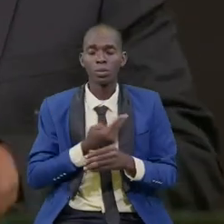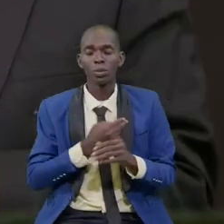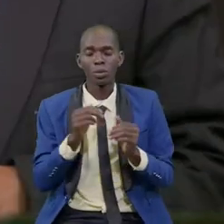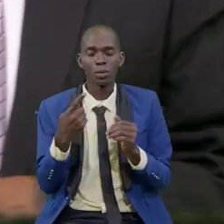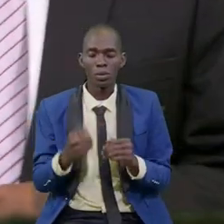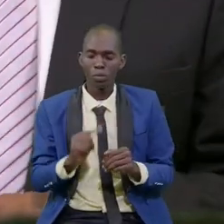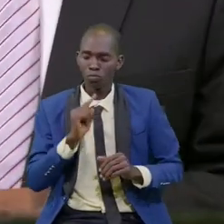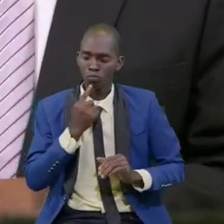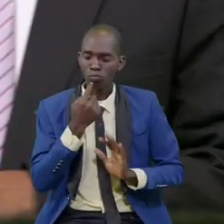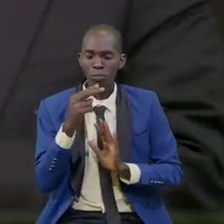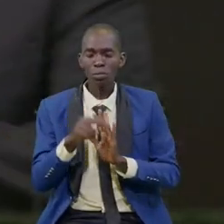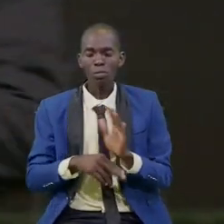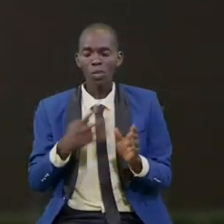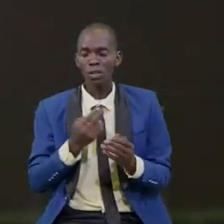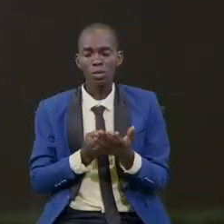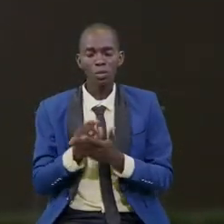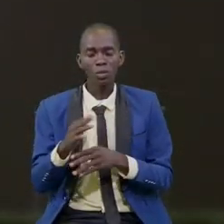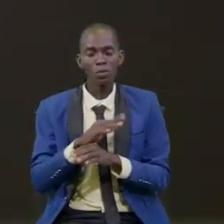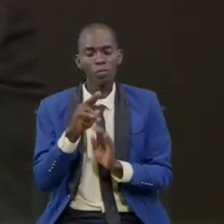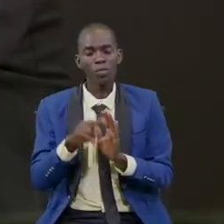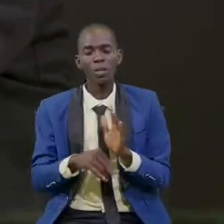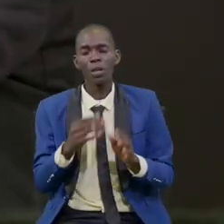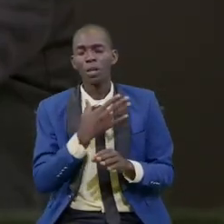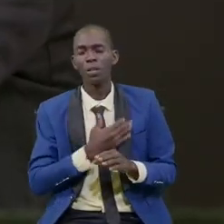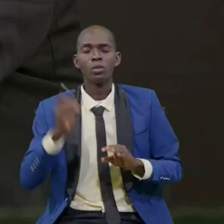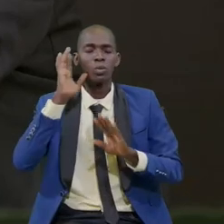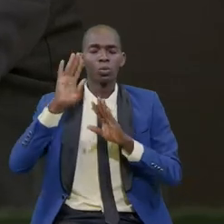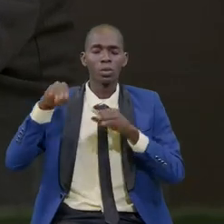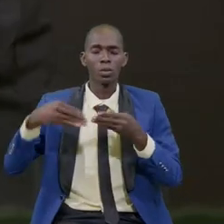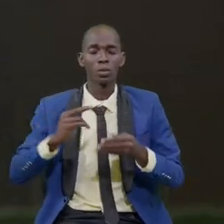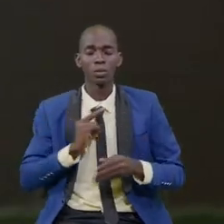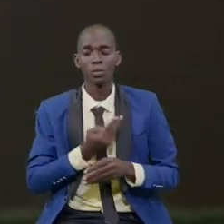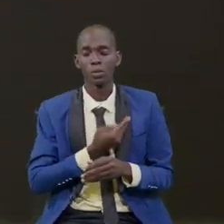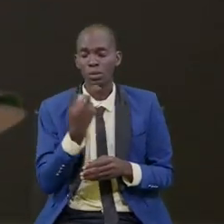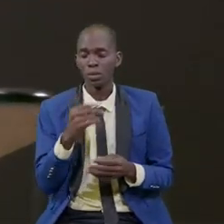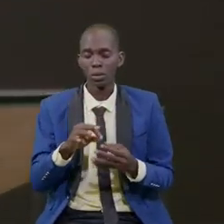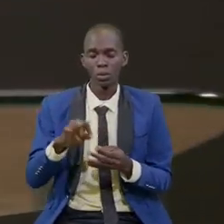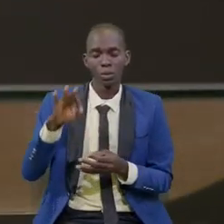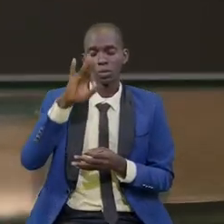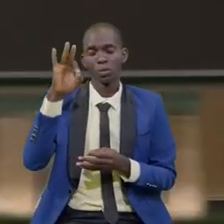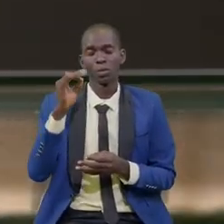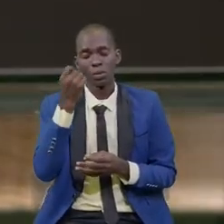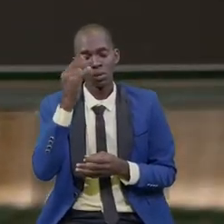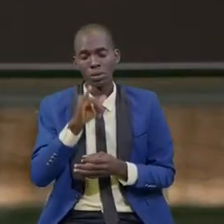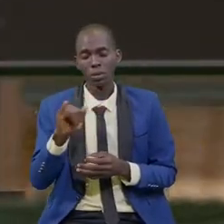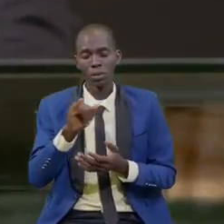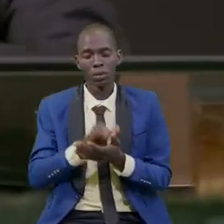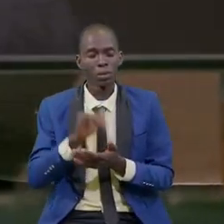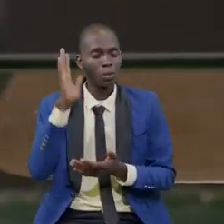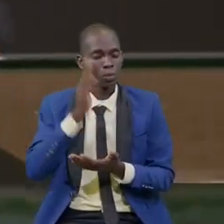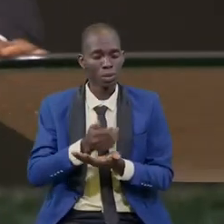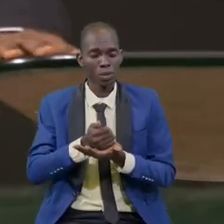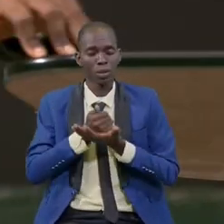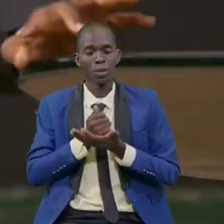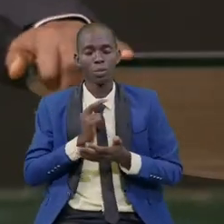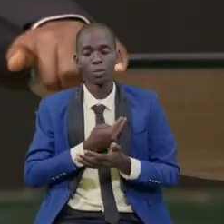le sérieux et la sincérité, et que tu nous accordes la spiritualité qui nous aide